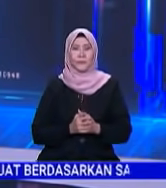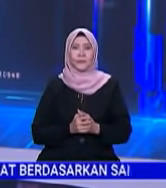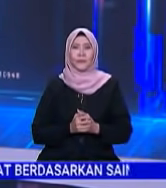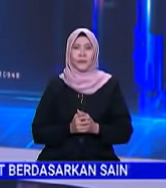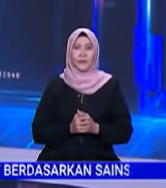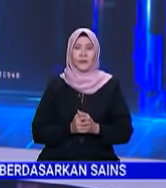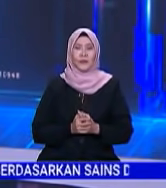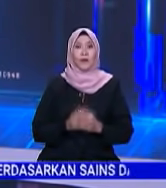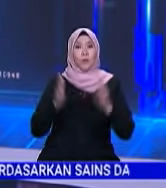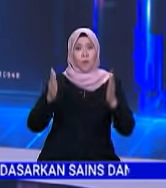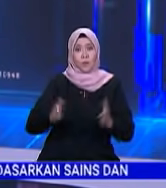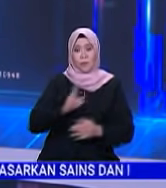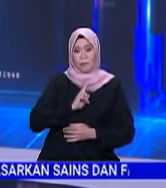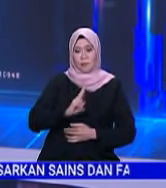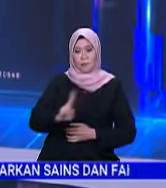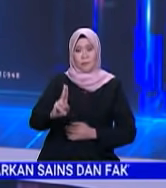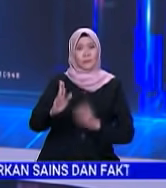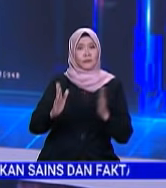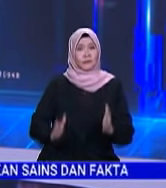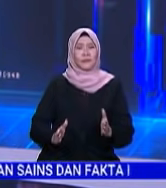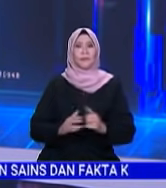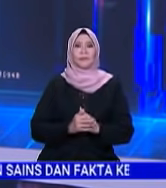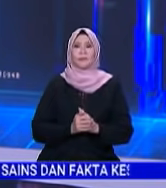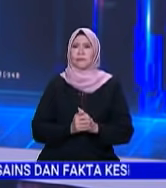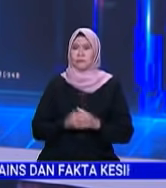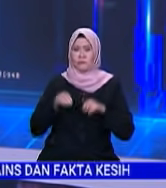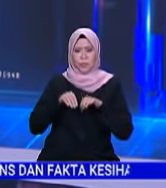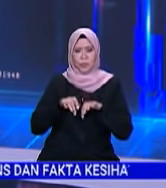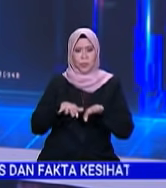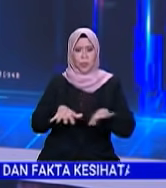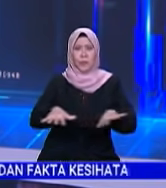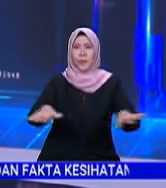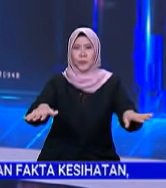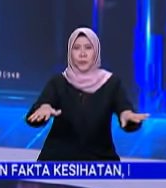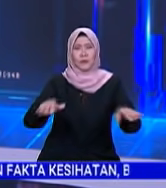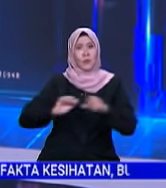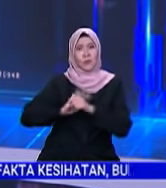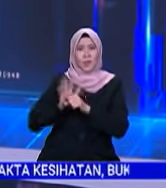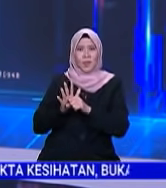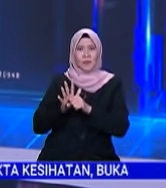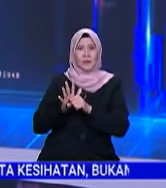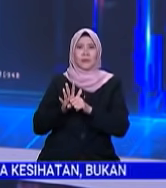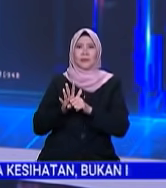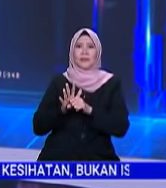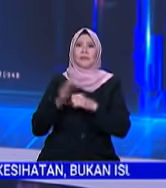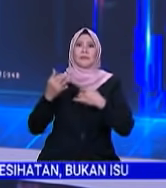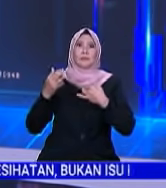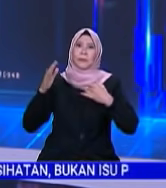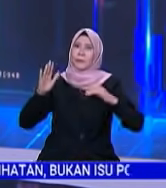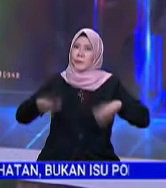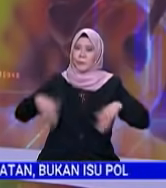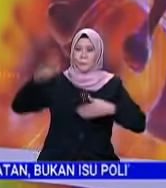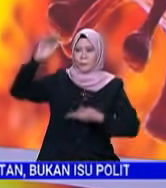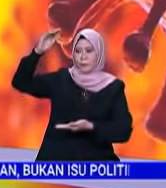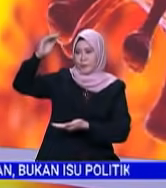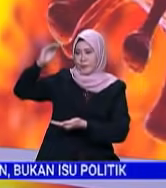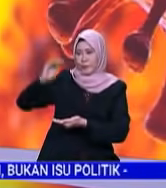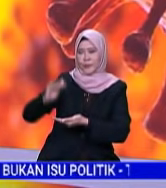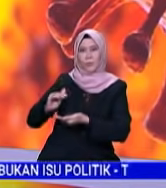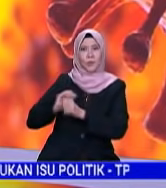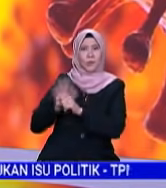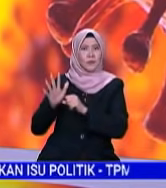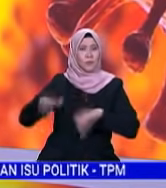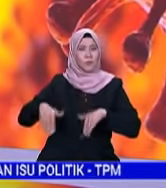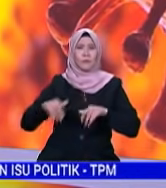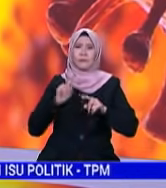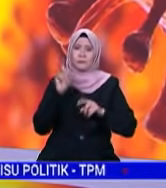Bagi agamawan, pada saat penularan masih belum reda dan belum menampakkan penurunan kes, pemimpin harus menunjukkan